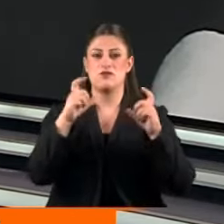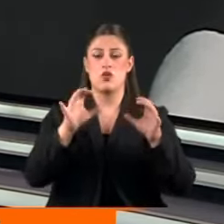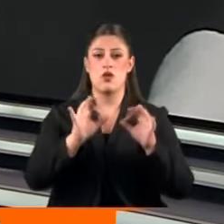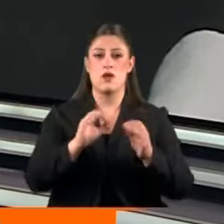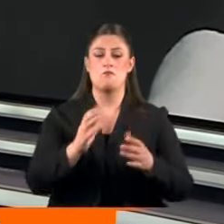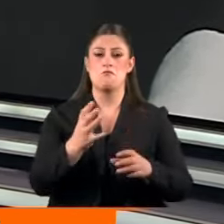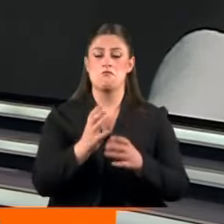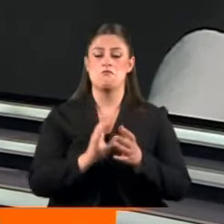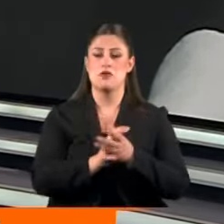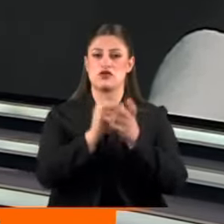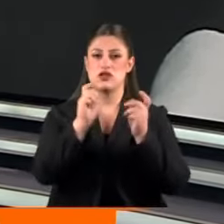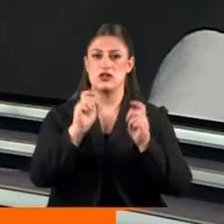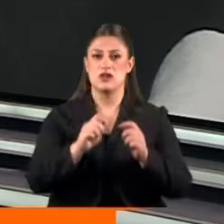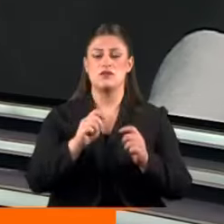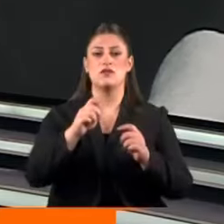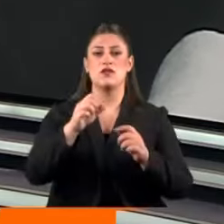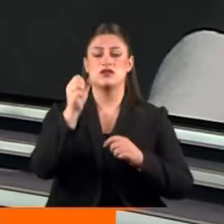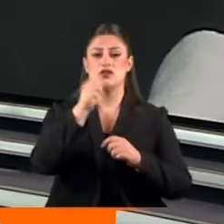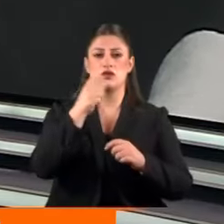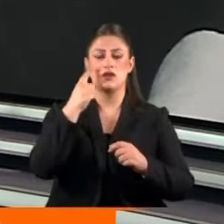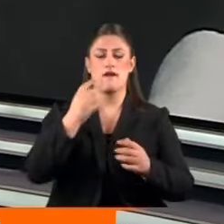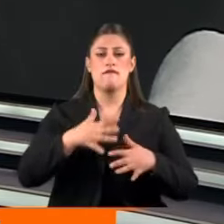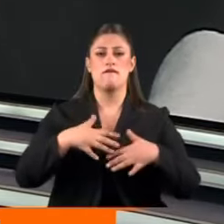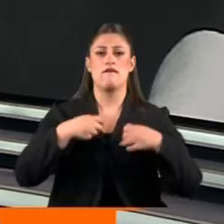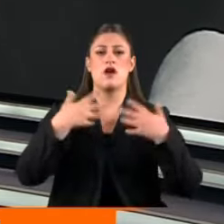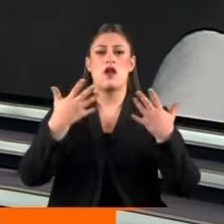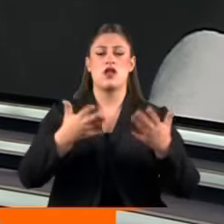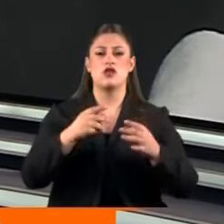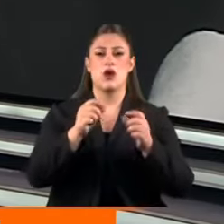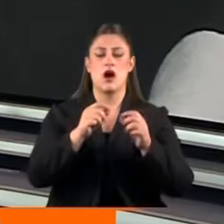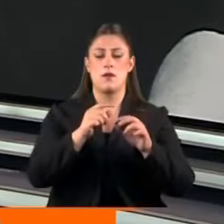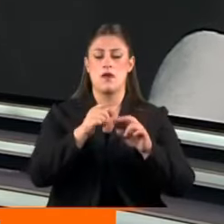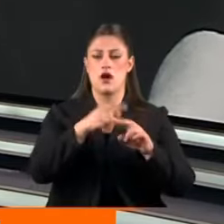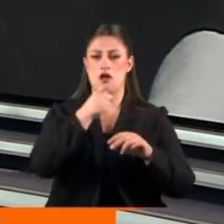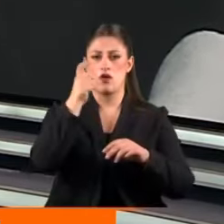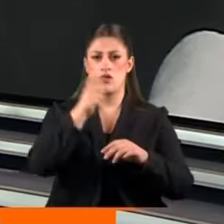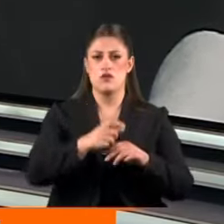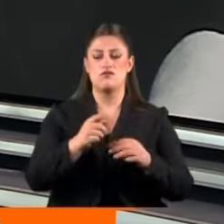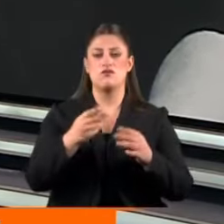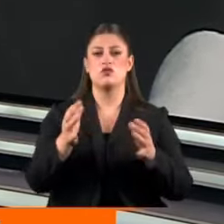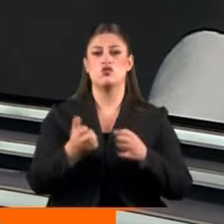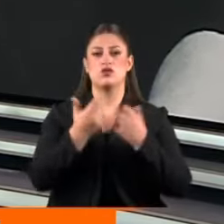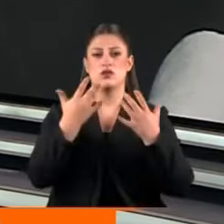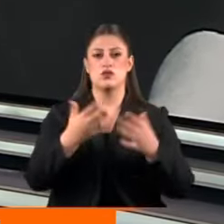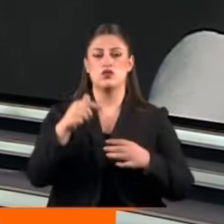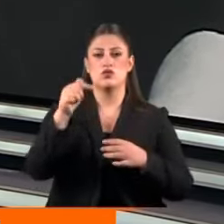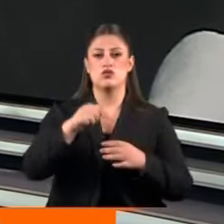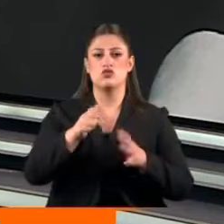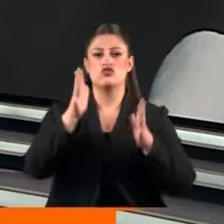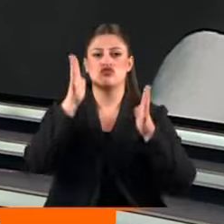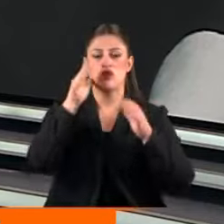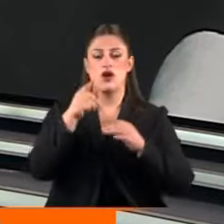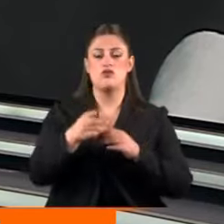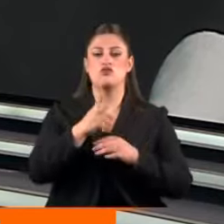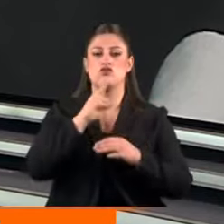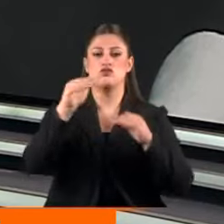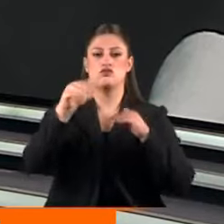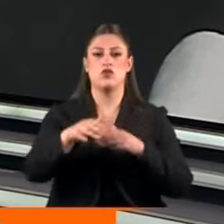atmıştı. Sahnedeyken fenalaşan Arolat kurtarılamamıştı. Bugün Teşvikiye Camisi'nden son yolculuğuna uğurlandı.